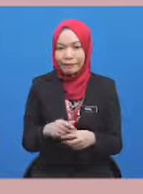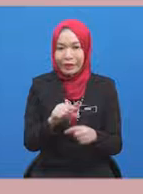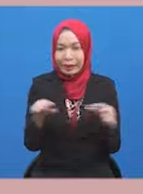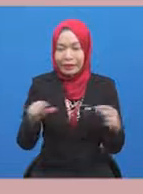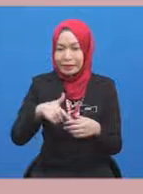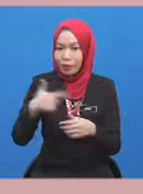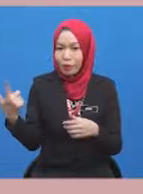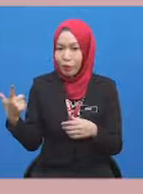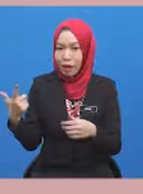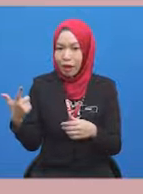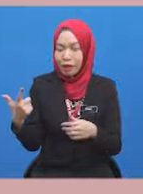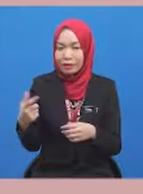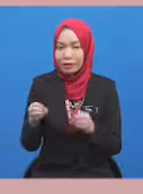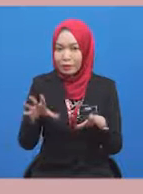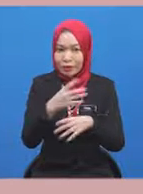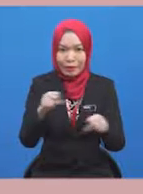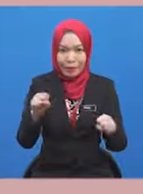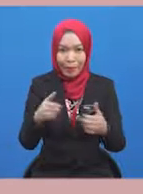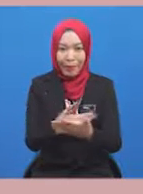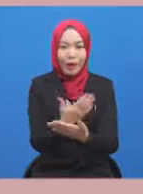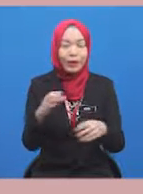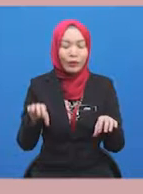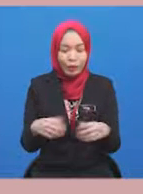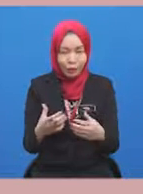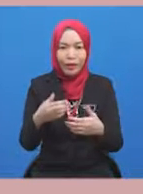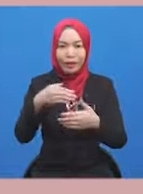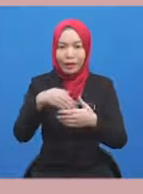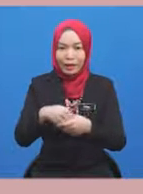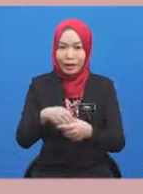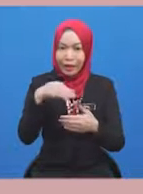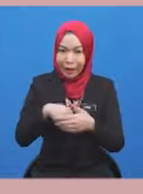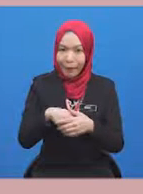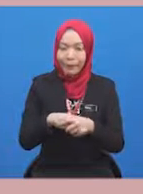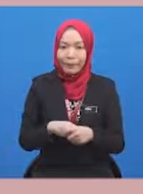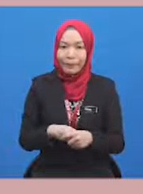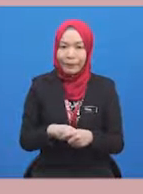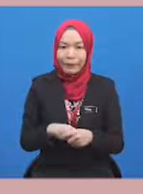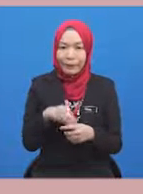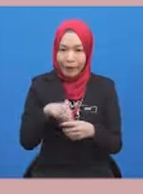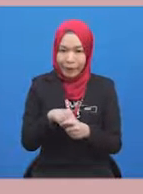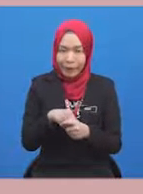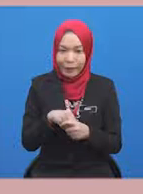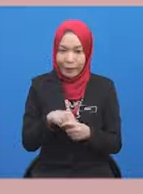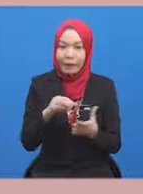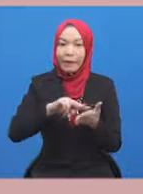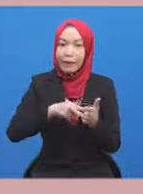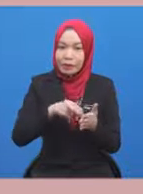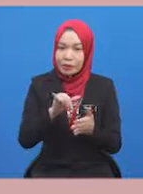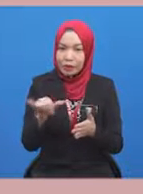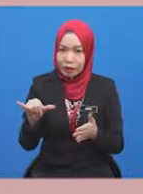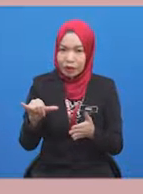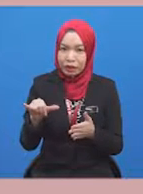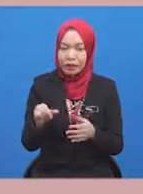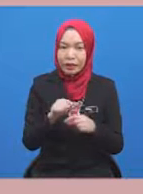mewarna bahagian dalam. Betul tak? Jadi, maksud stroke ialah garis